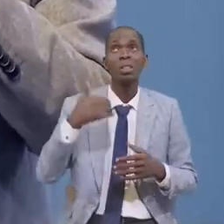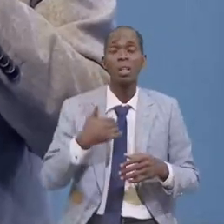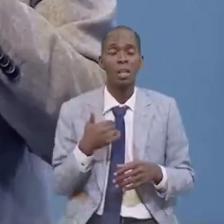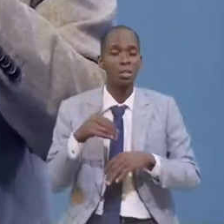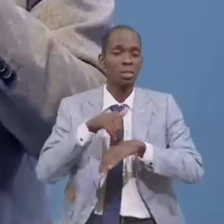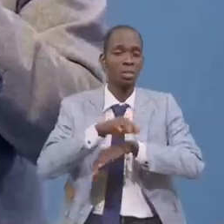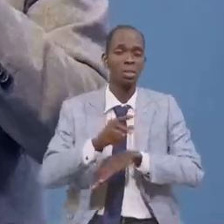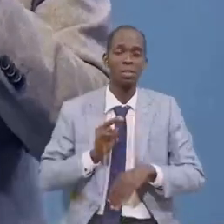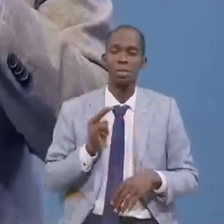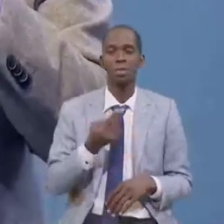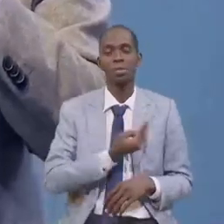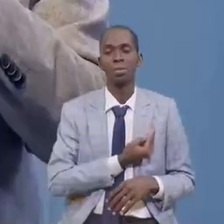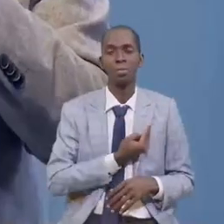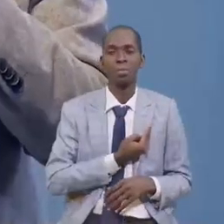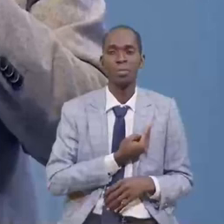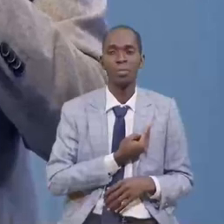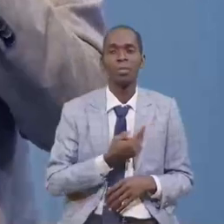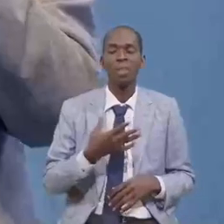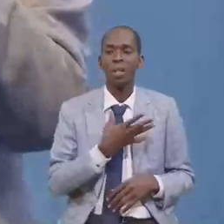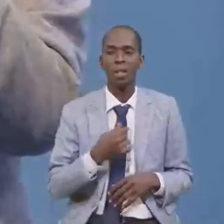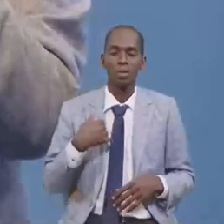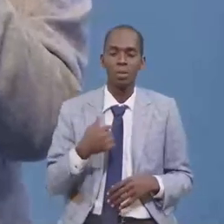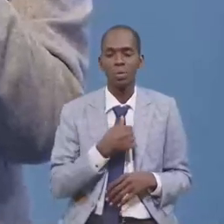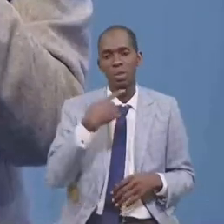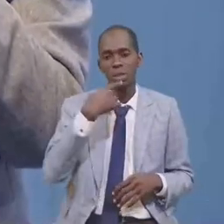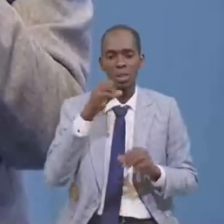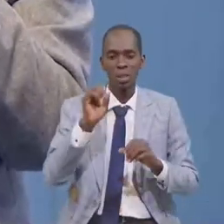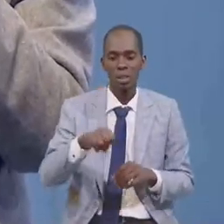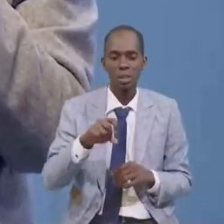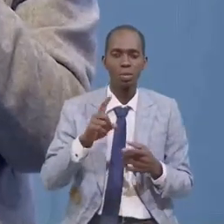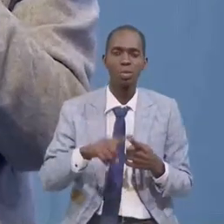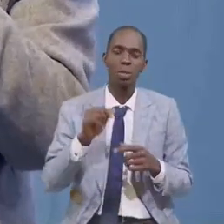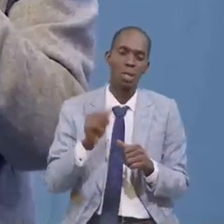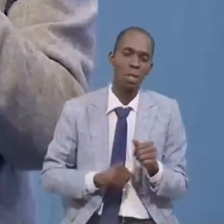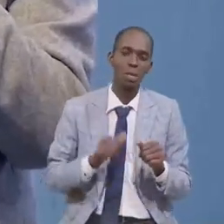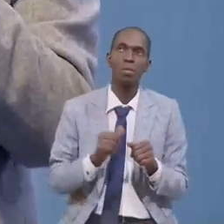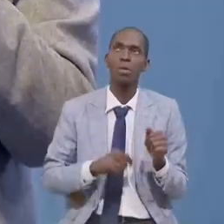Il nous a commissionnés et nous disons oui à toute chose.